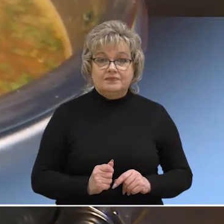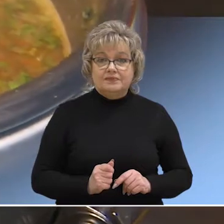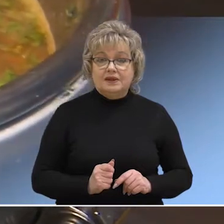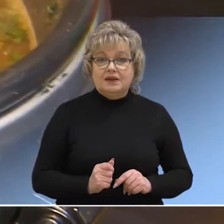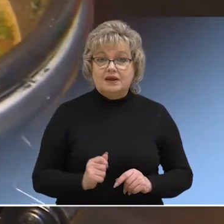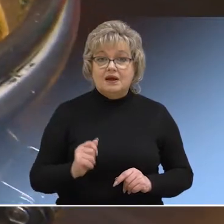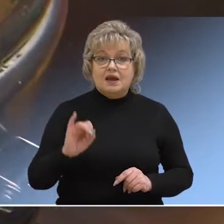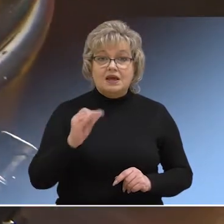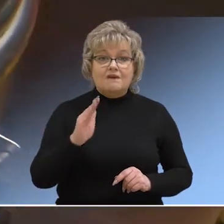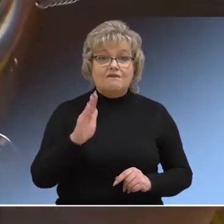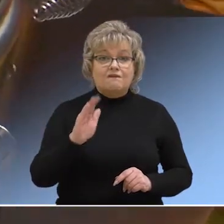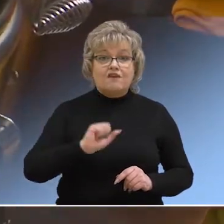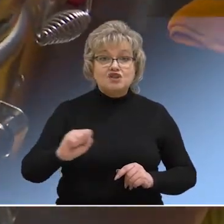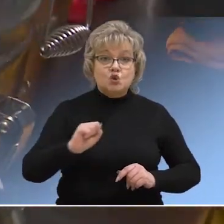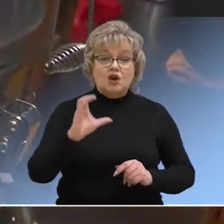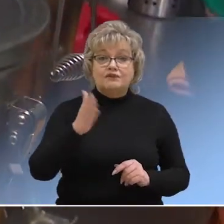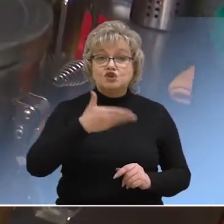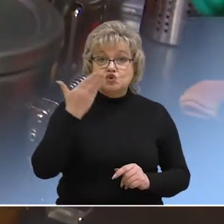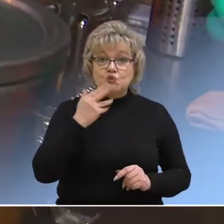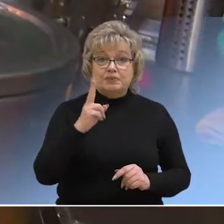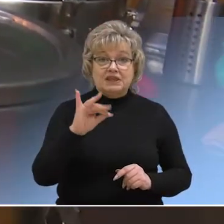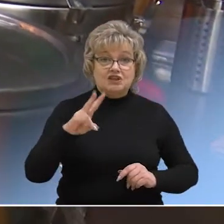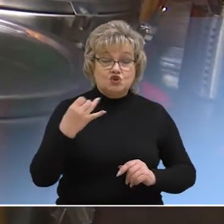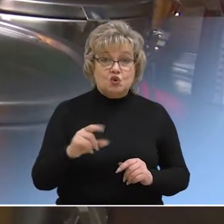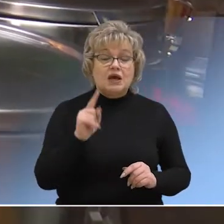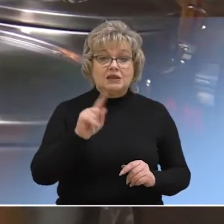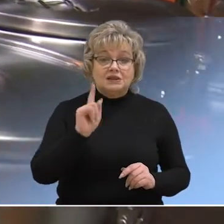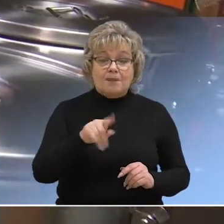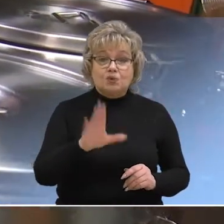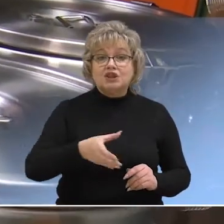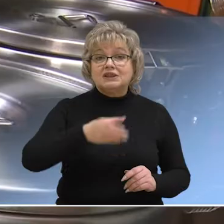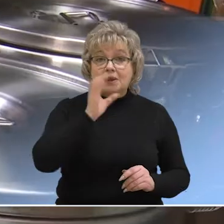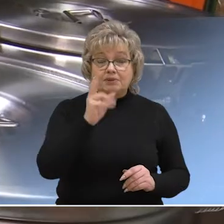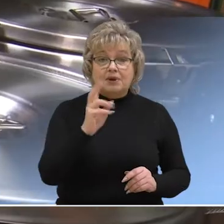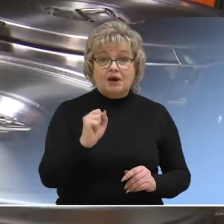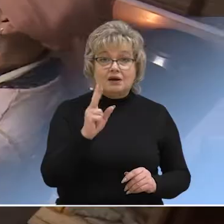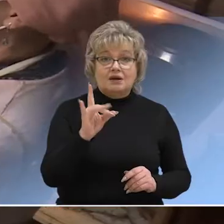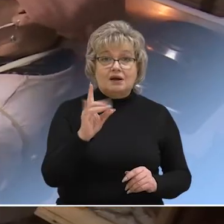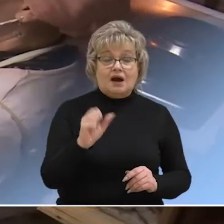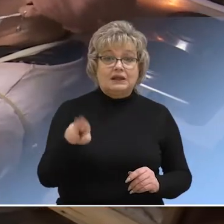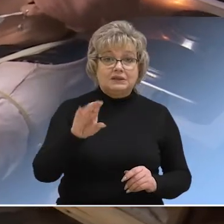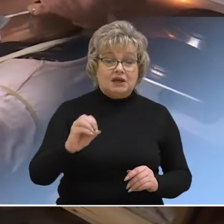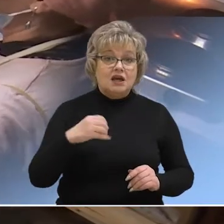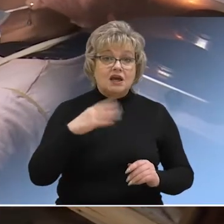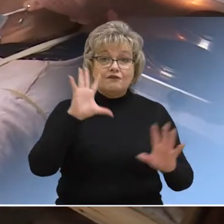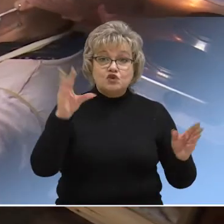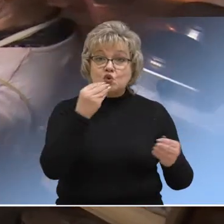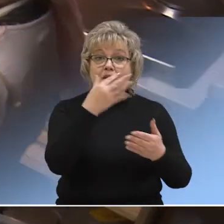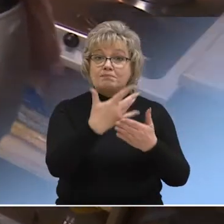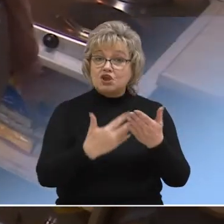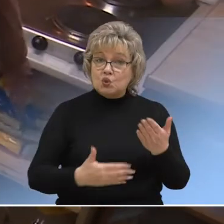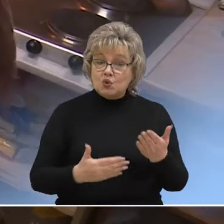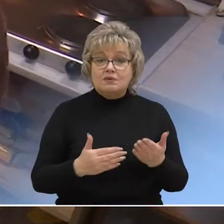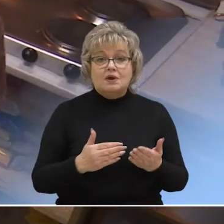И фасолевый суп с кинзой. Также еще у нас будет напиток. Каркаде. Все меню у нас